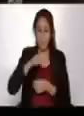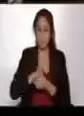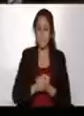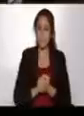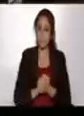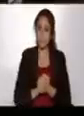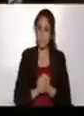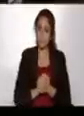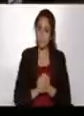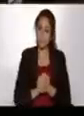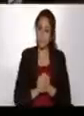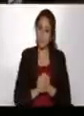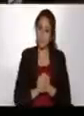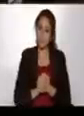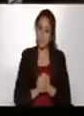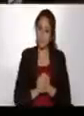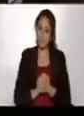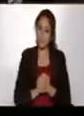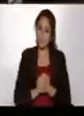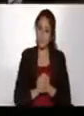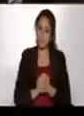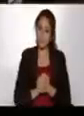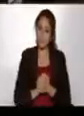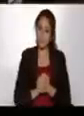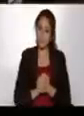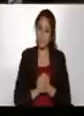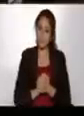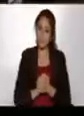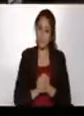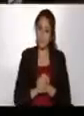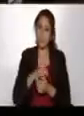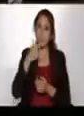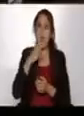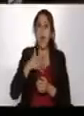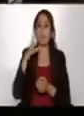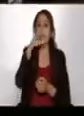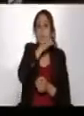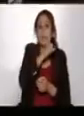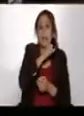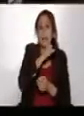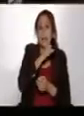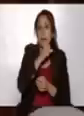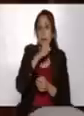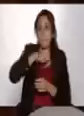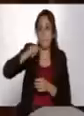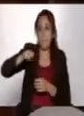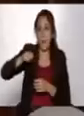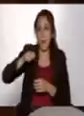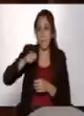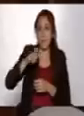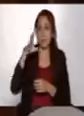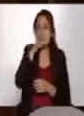ده استاذ عمرو ما اعترفش. ده هو قال انا عاوز الجلسه السريه عشان عندي اقوال عاوز اقولها. اه فالقاضي قام قال